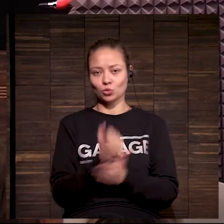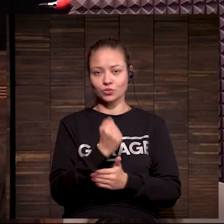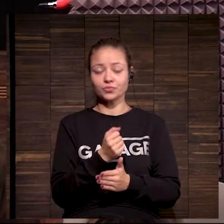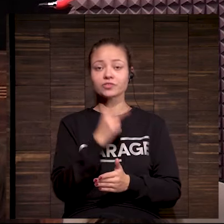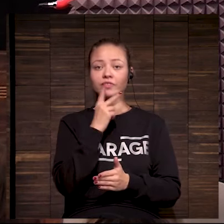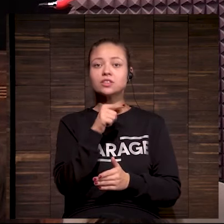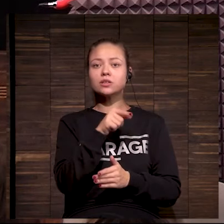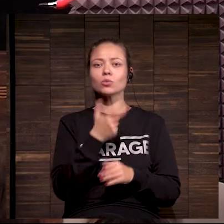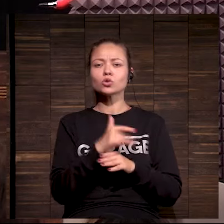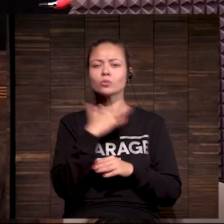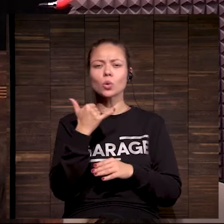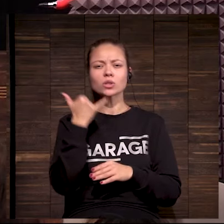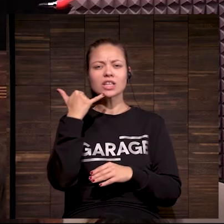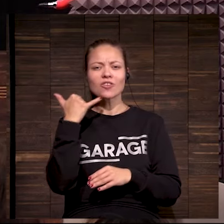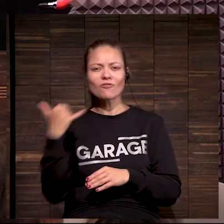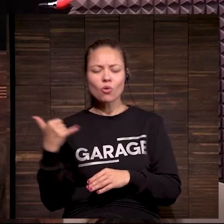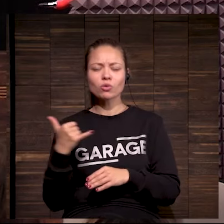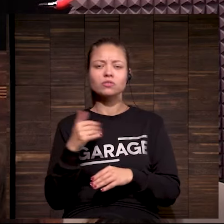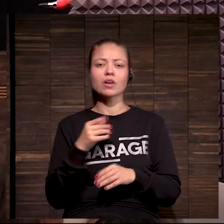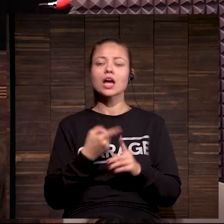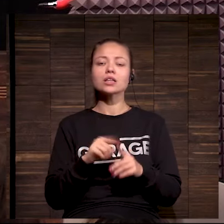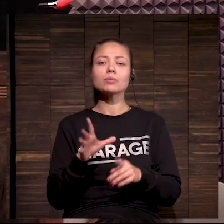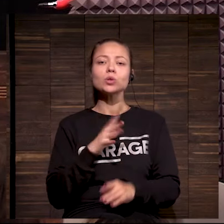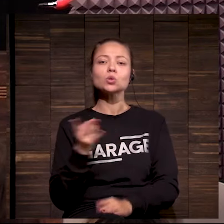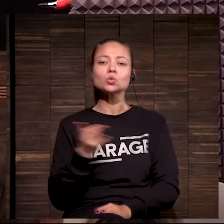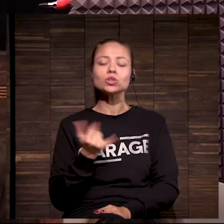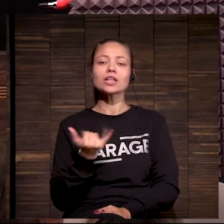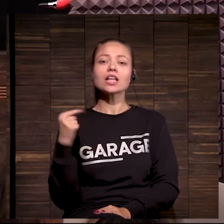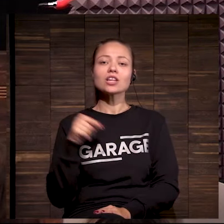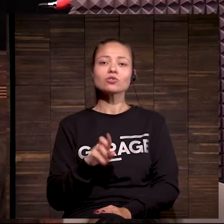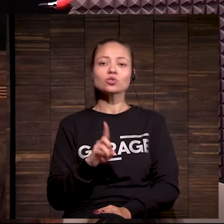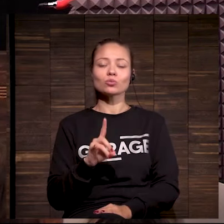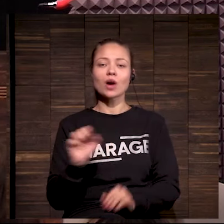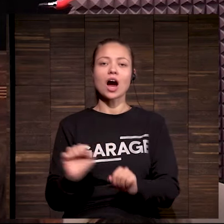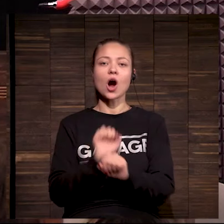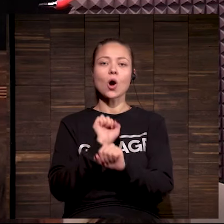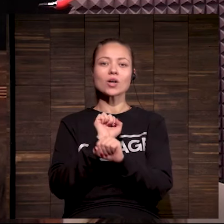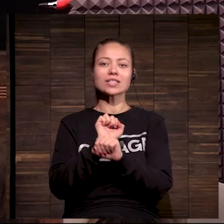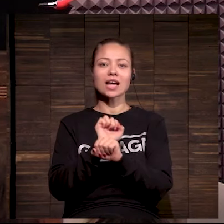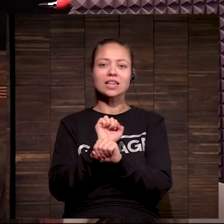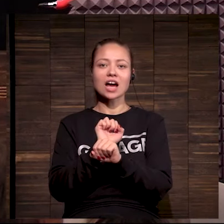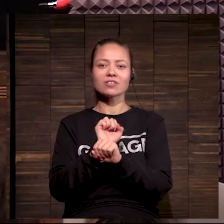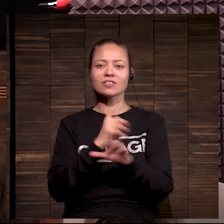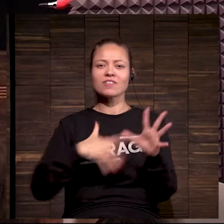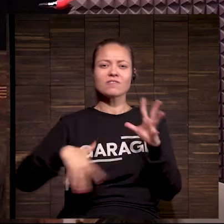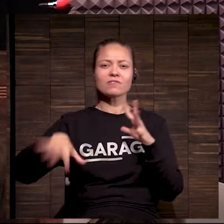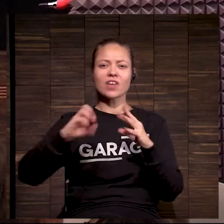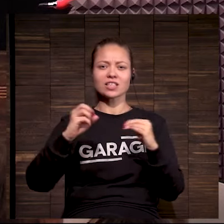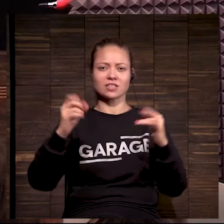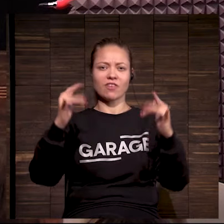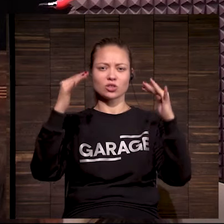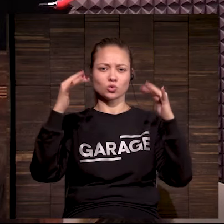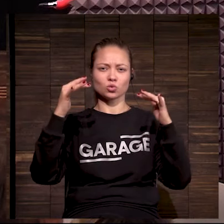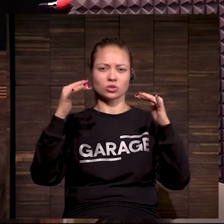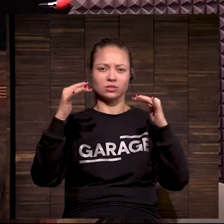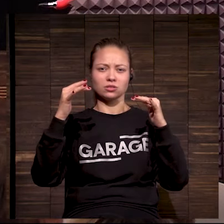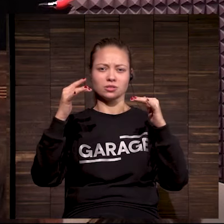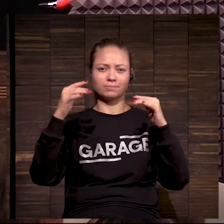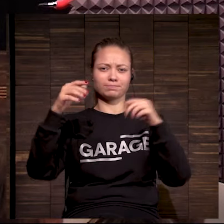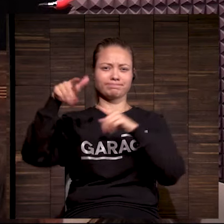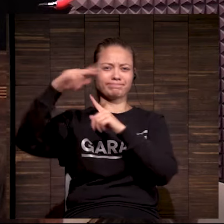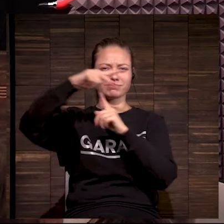стоит много телефонов телефона были нужны для того чтобы останавливать весь воздушный трафик над